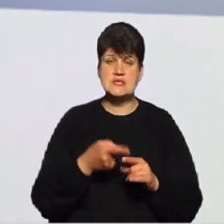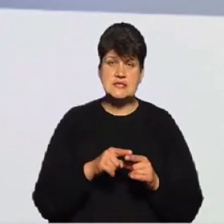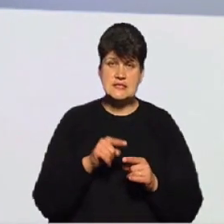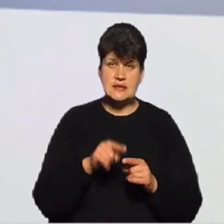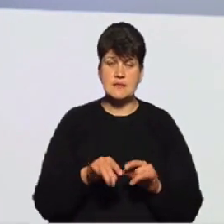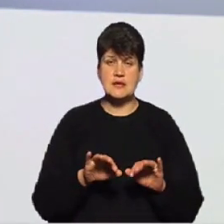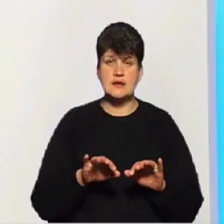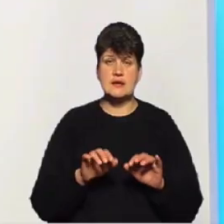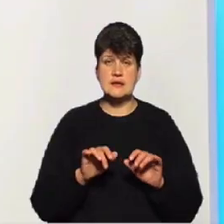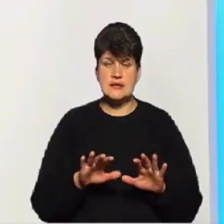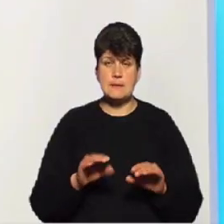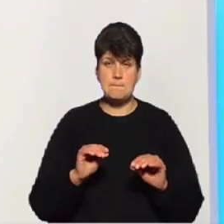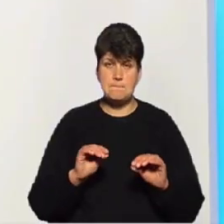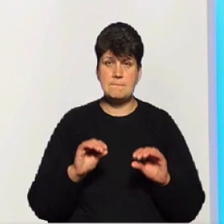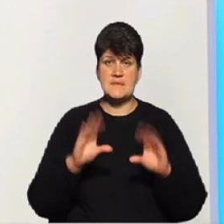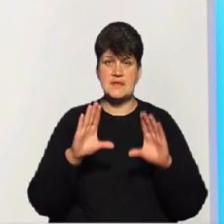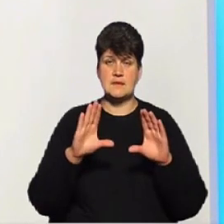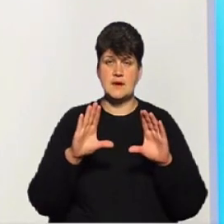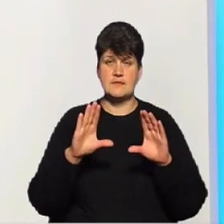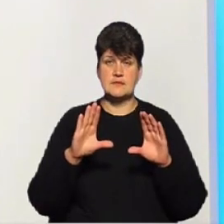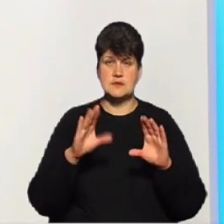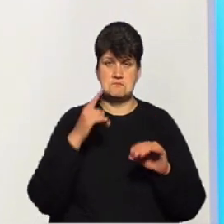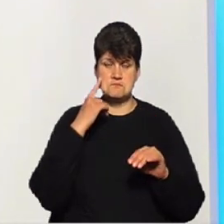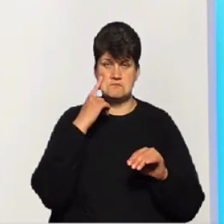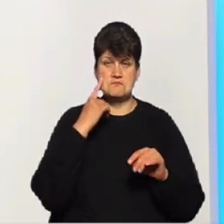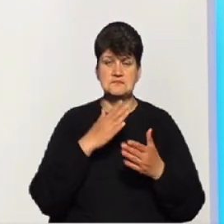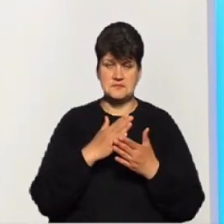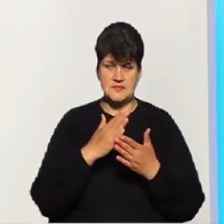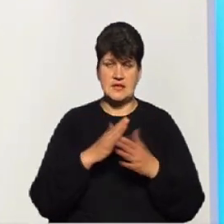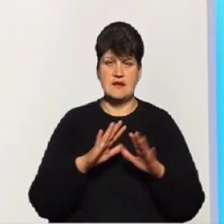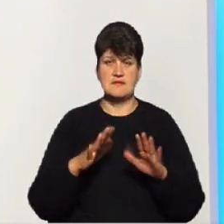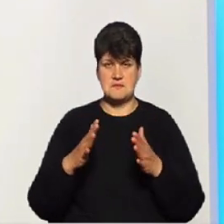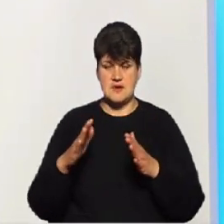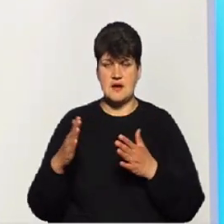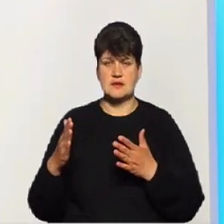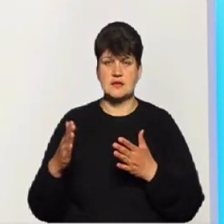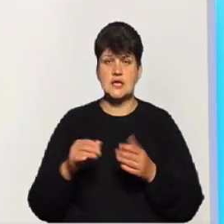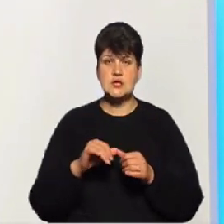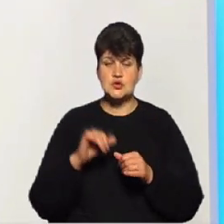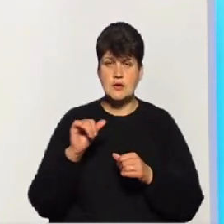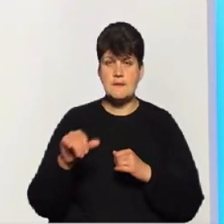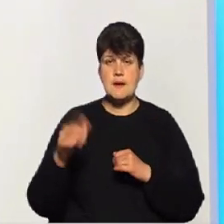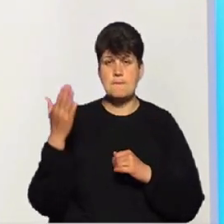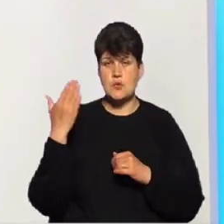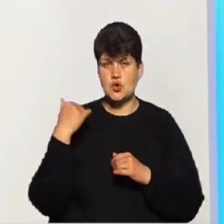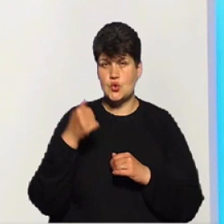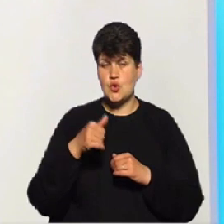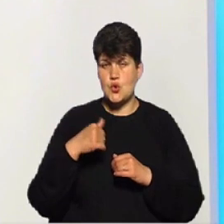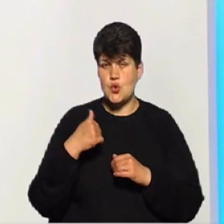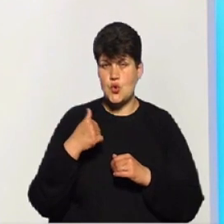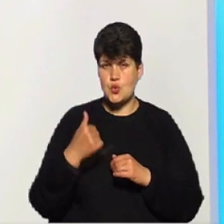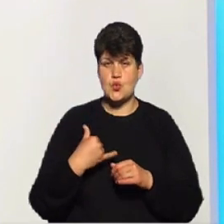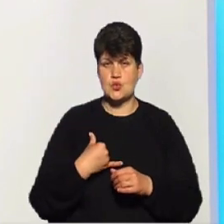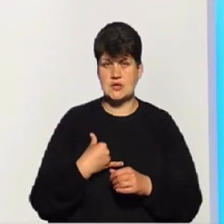піднімався суттєво? Ну, ви знаєте, навіть і такі випадки є, і, зокрема, по минулому року, В